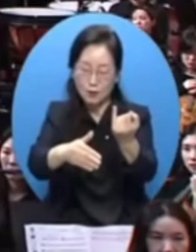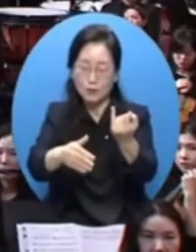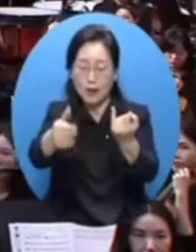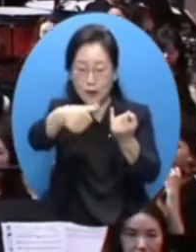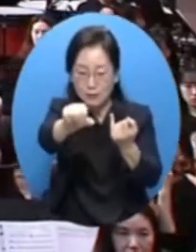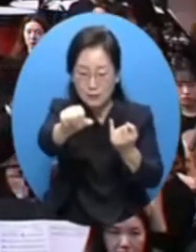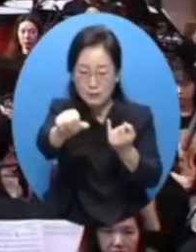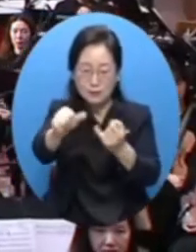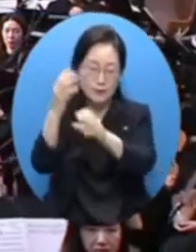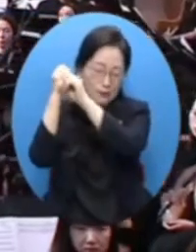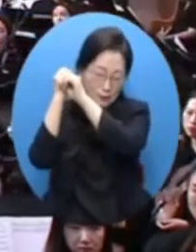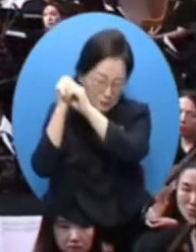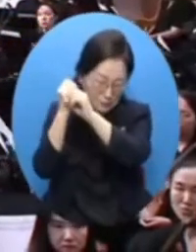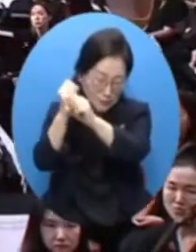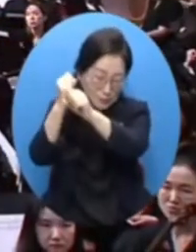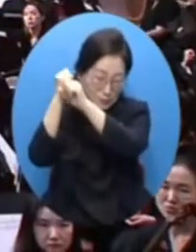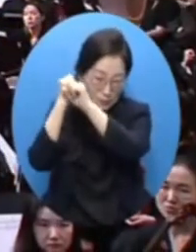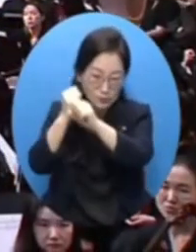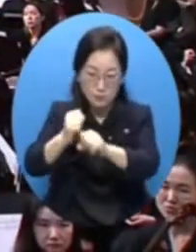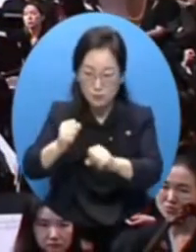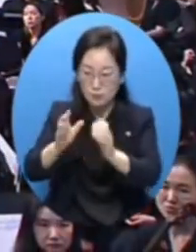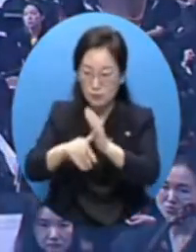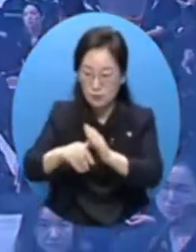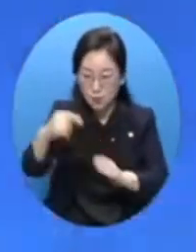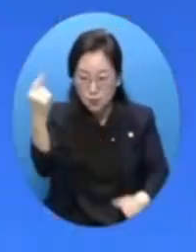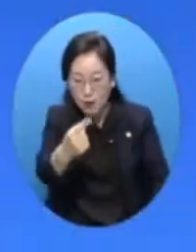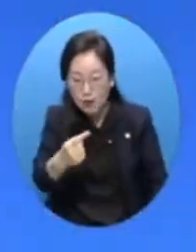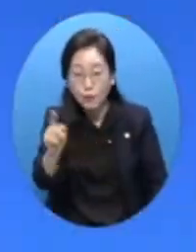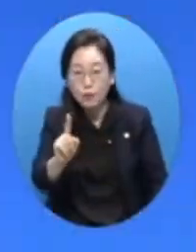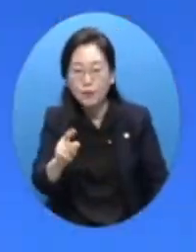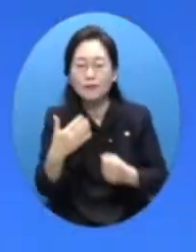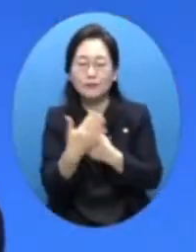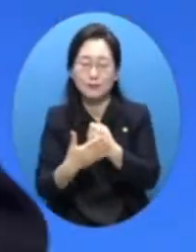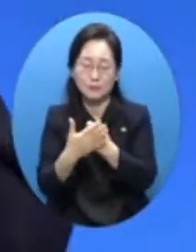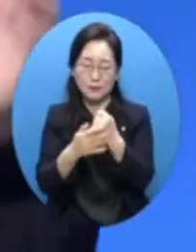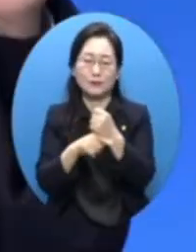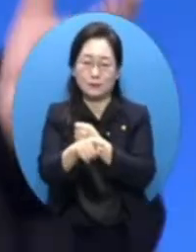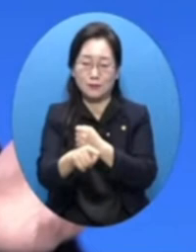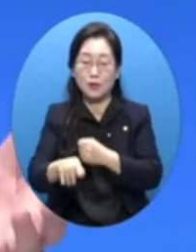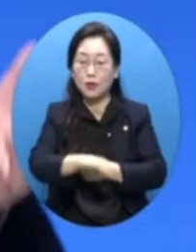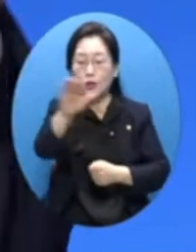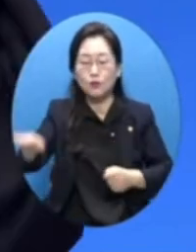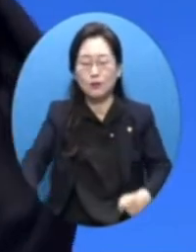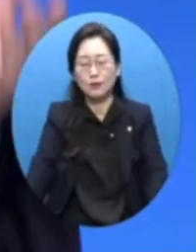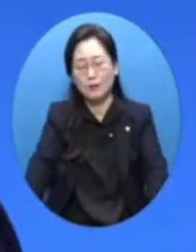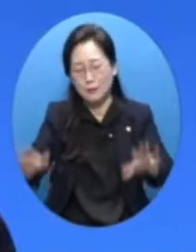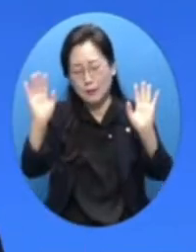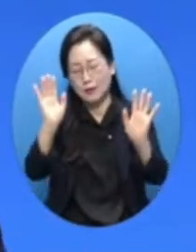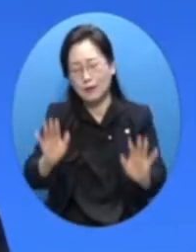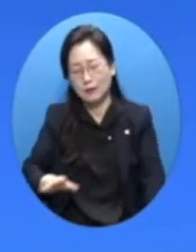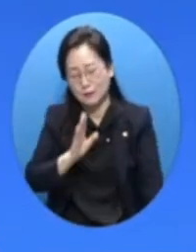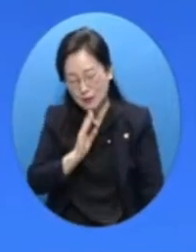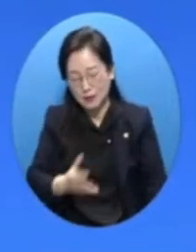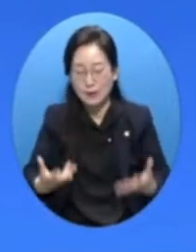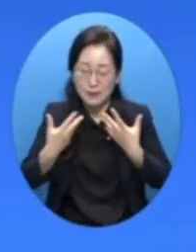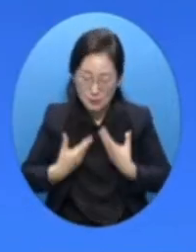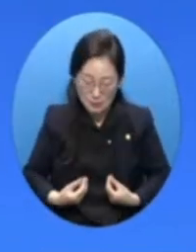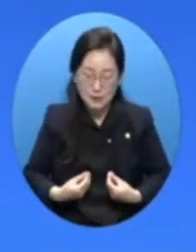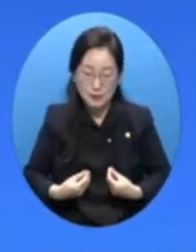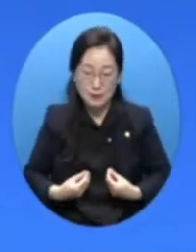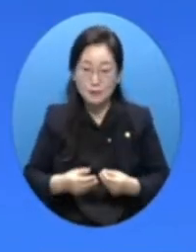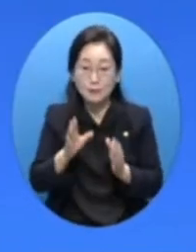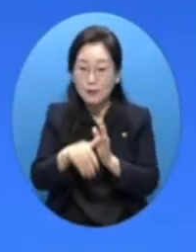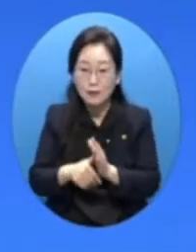아들의 장례 행렬 앞에 나타나셨습니다. 이것이 바로 은혜입니다. 우리가 아무것도 할 수 없이 두 손을 놓고 절망에 처해 주저앉았을